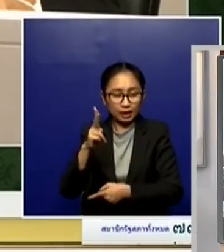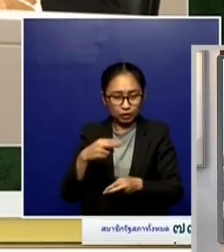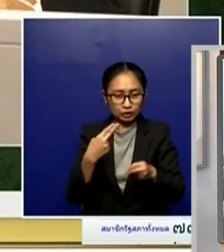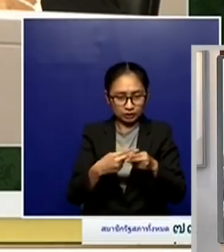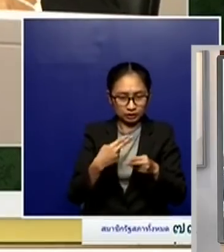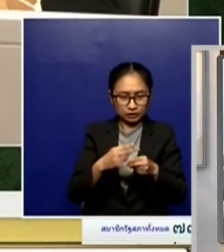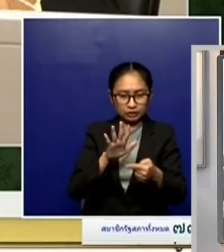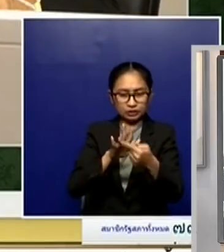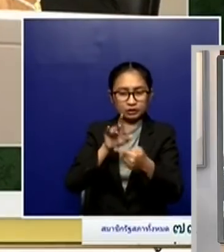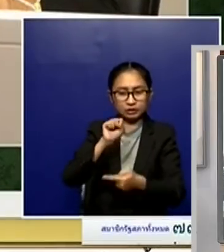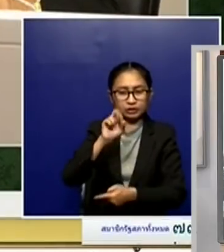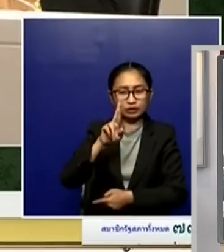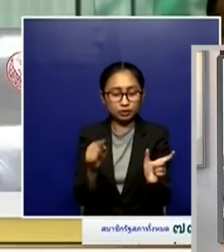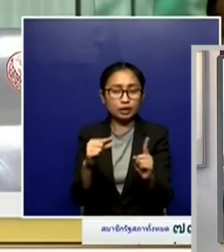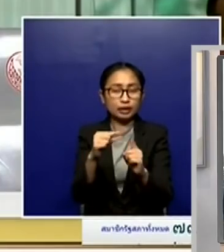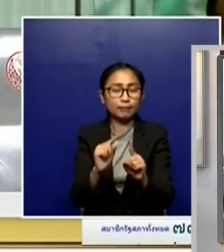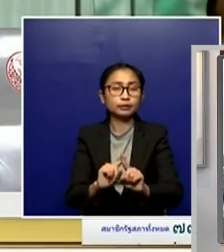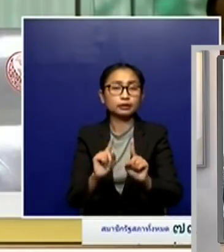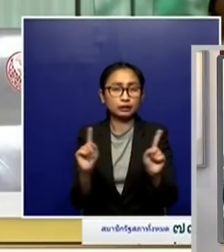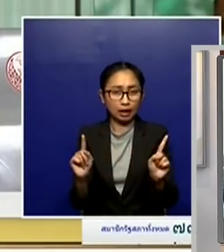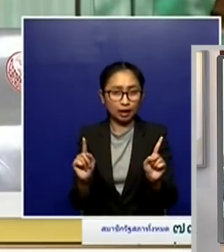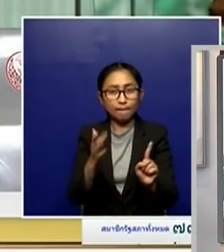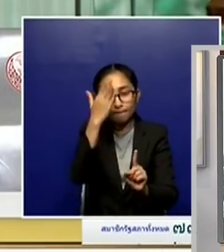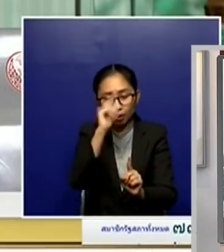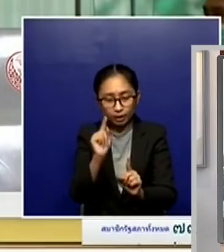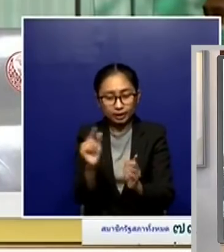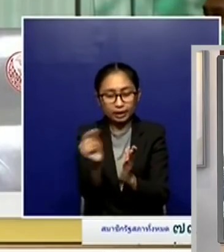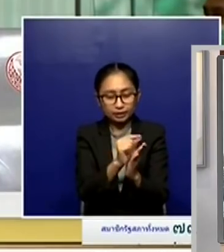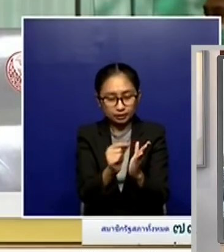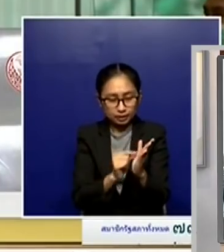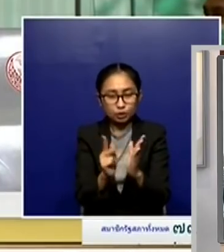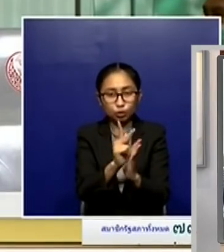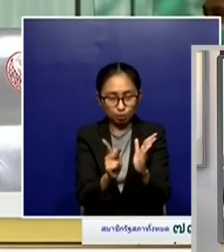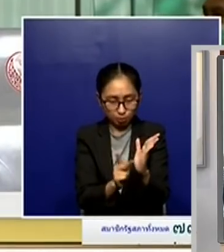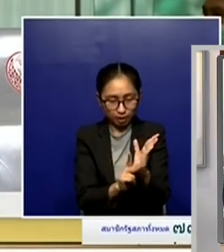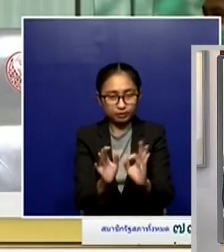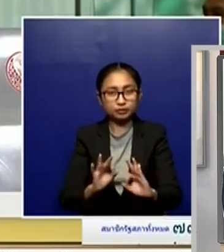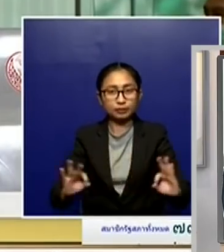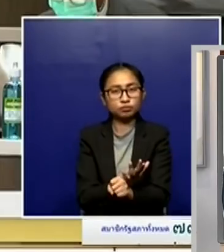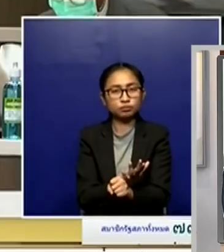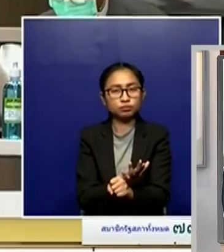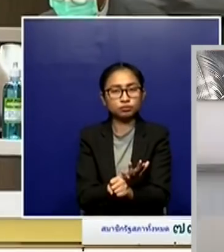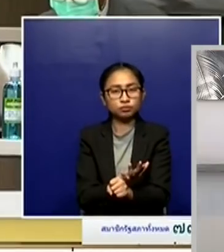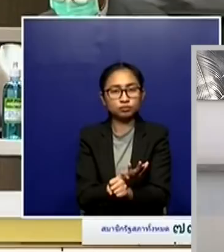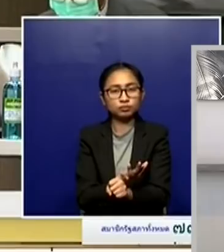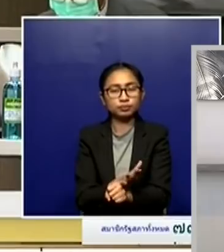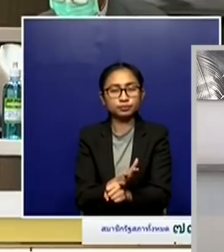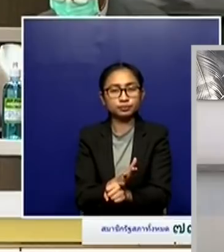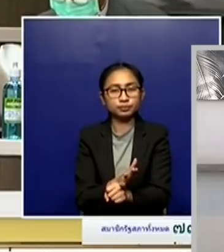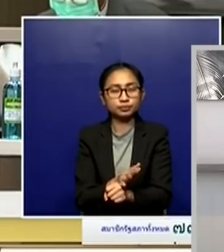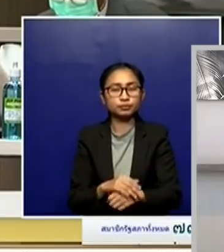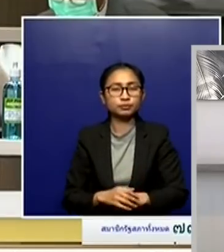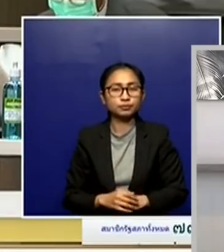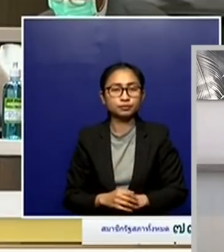11:30นลงมติเสร็จวันที่ 18วันถัดมาคุยกันเรื่องกฎหมายประชามติเหนื่อยอ่ะฮะสอนฝ่ายรัฐบาล